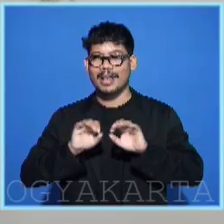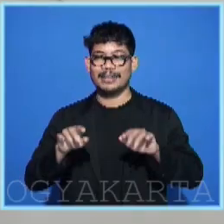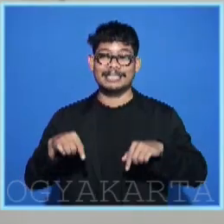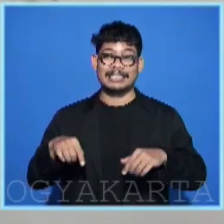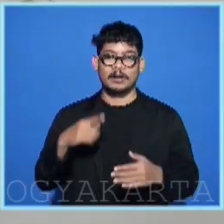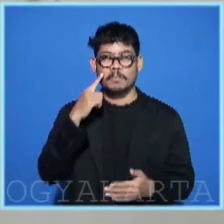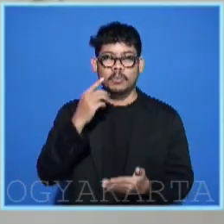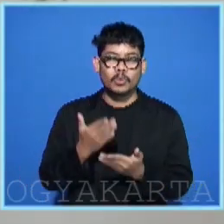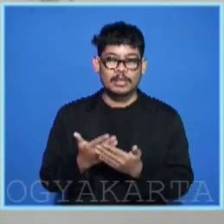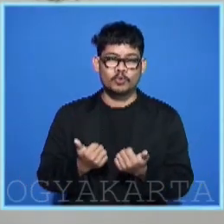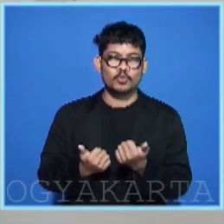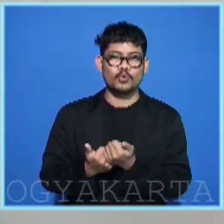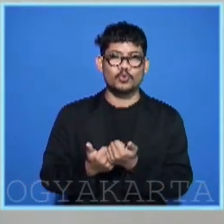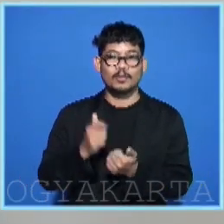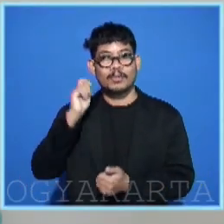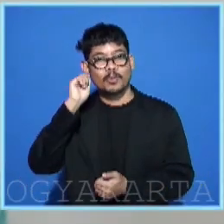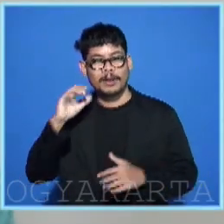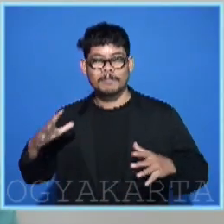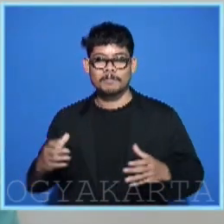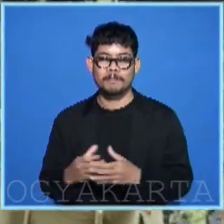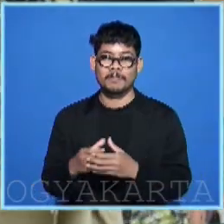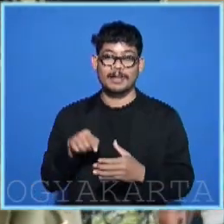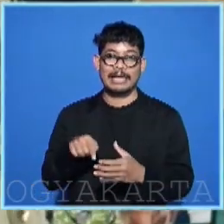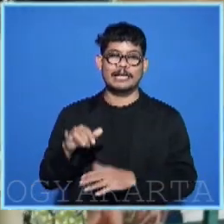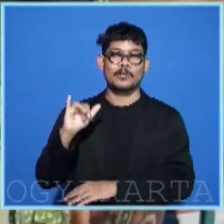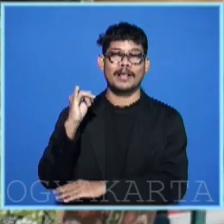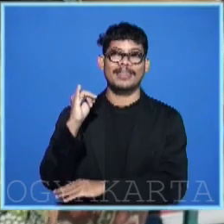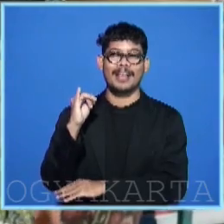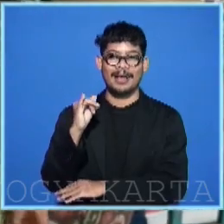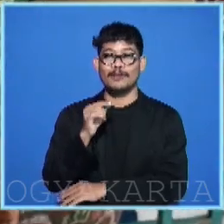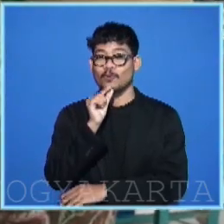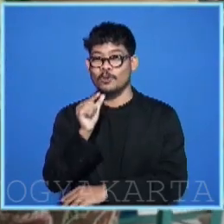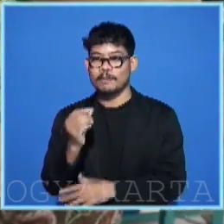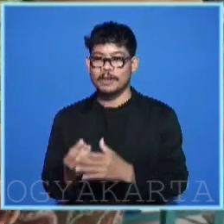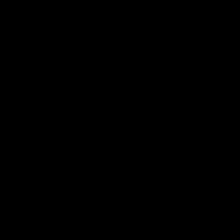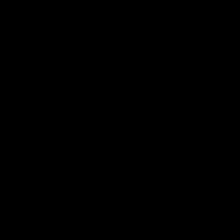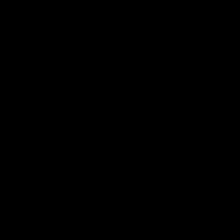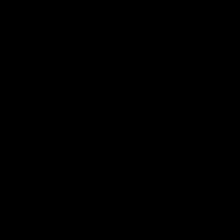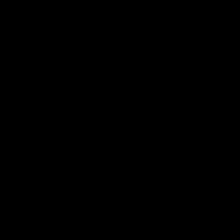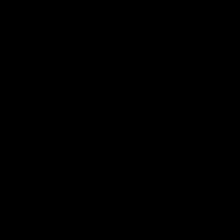besarnya dukungan darma wanita persatuan Daerah Istimewa Yogyakarta terhadap pengembangan UMKM